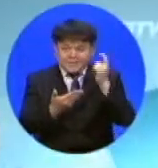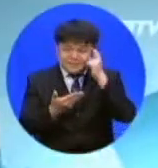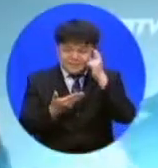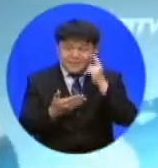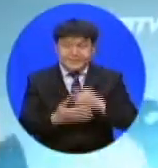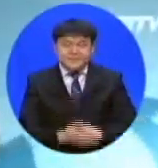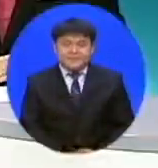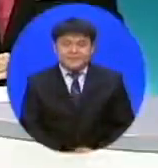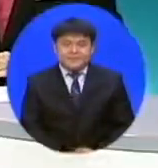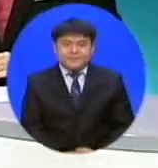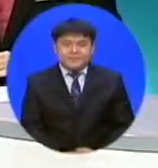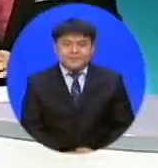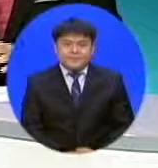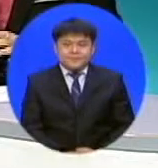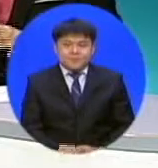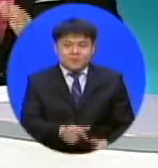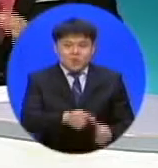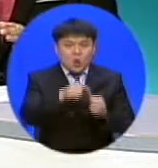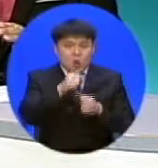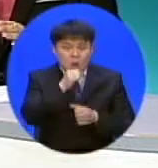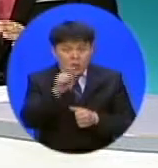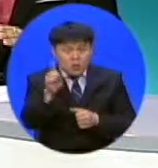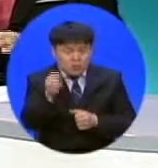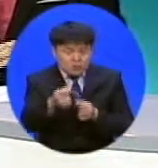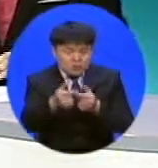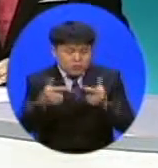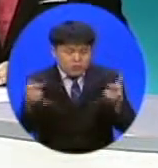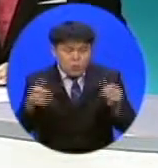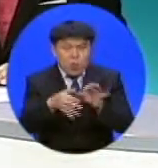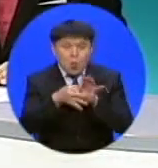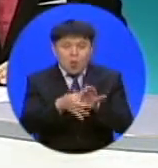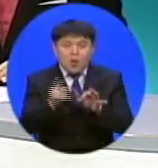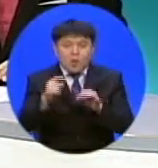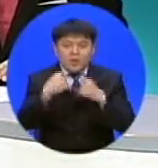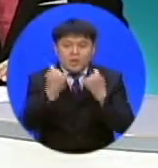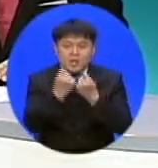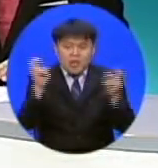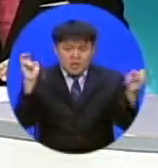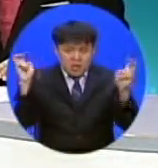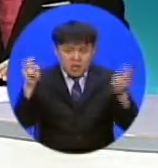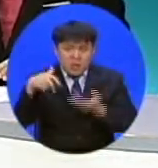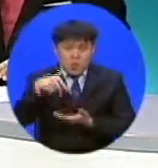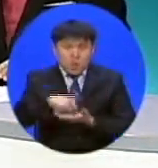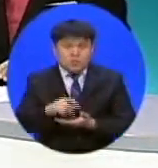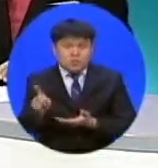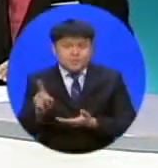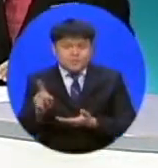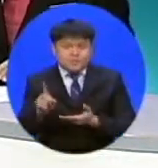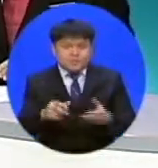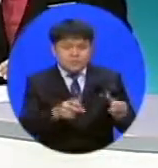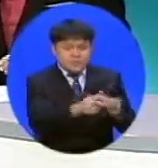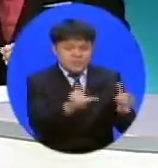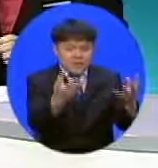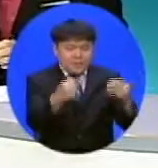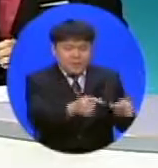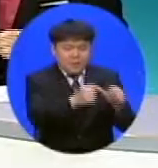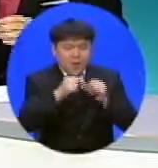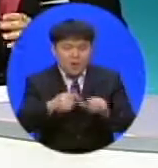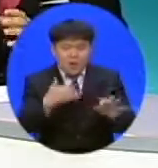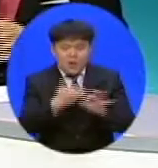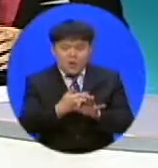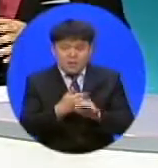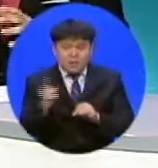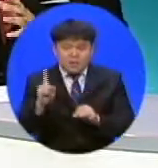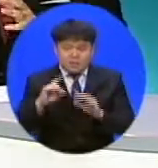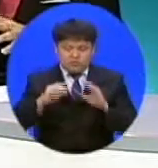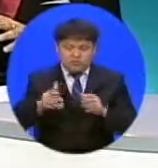이런 기대를 좀 해봅니다. 또 어떻게 보면 이 고용률을 높임으로 인해서 이 민간 기업 같은 경우는 만약에 이제 장애인을 많이 고용했다. 네. 그러면